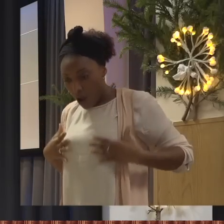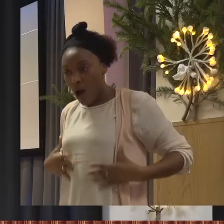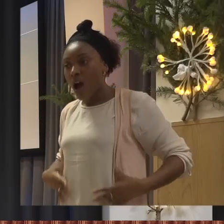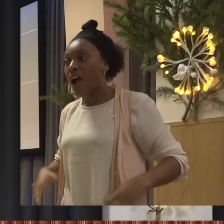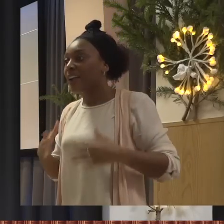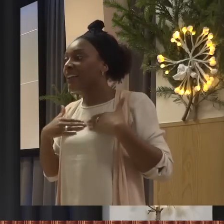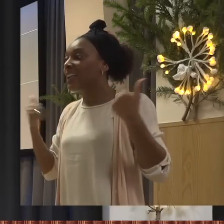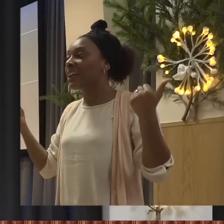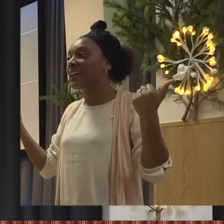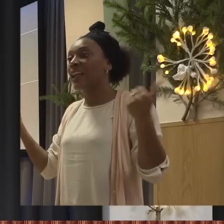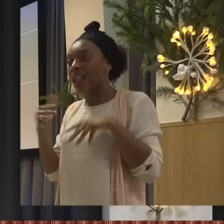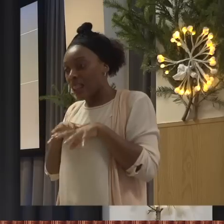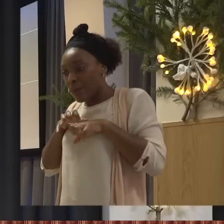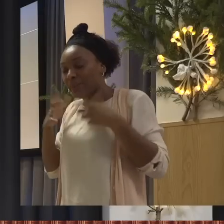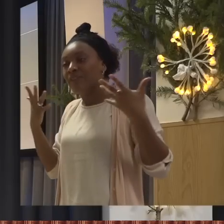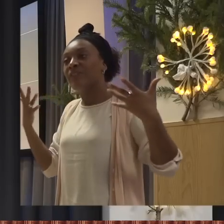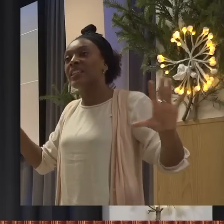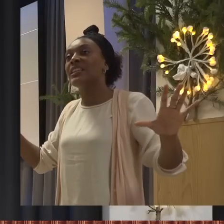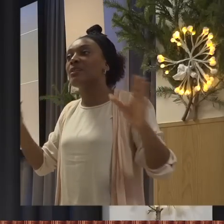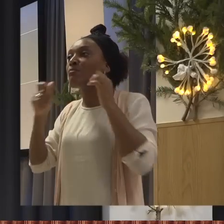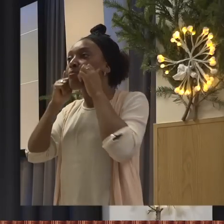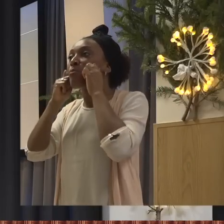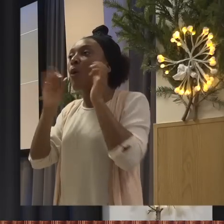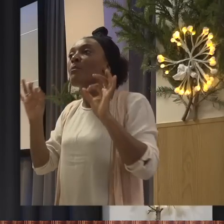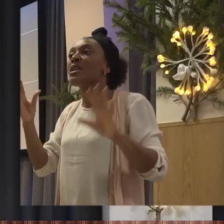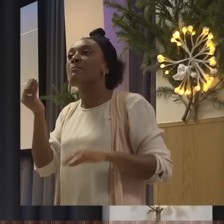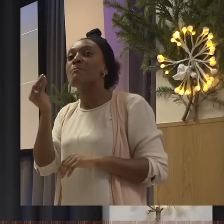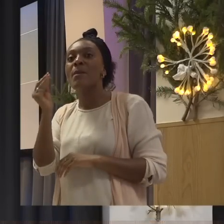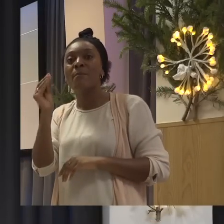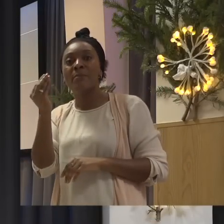la chair d'un enfant. Amen.